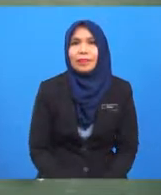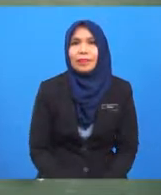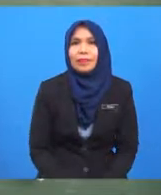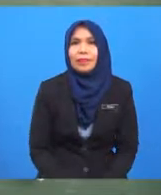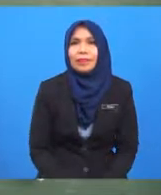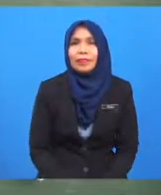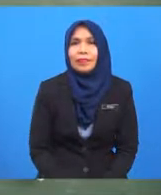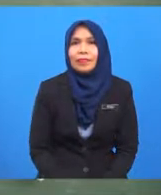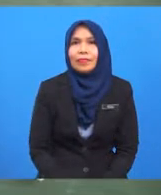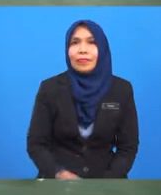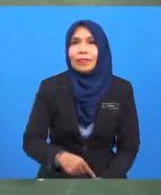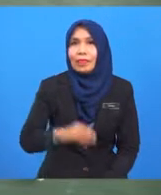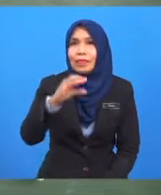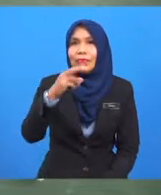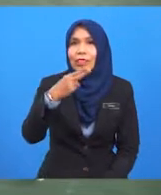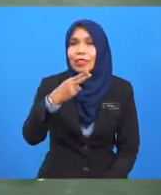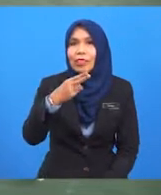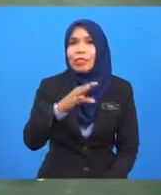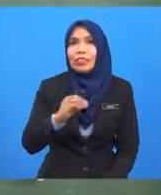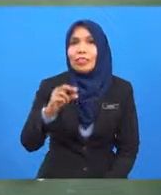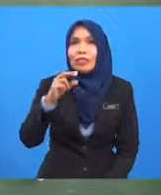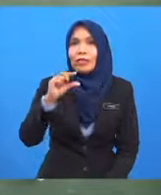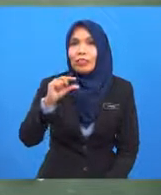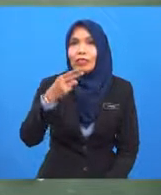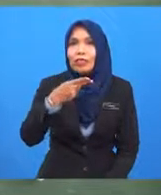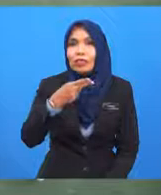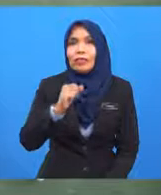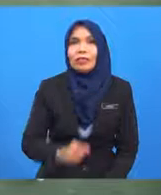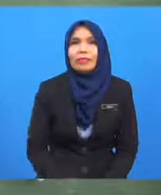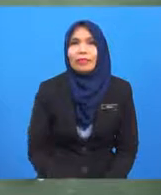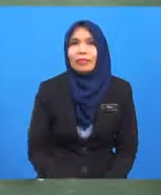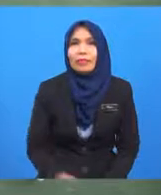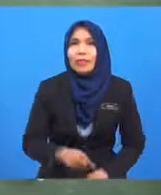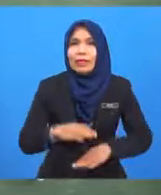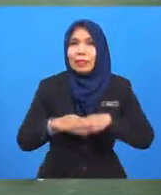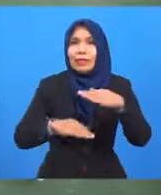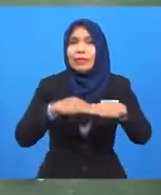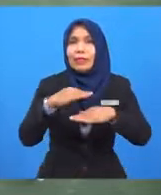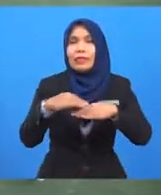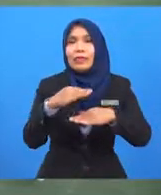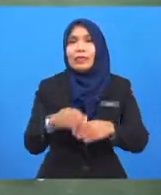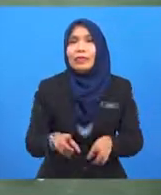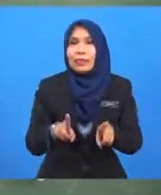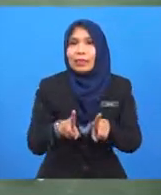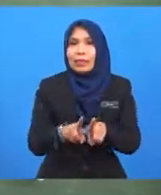Jalan bukit biasanya dibina seperti di dalam gambar ini.